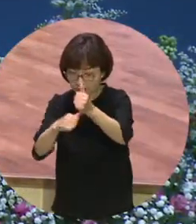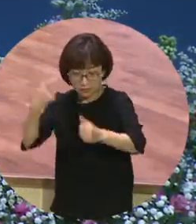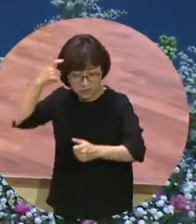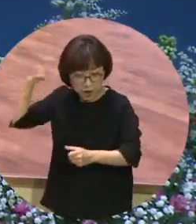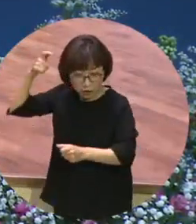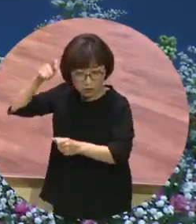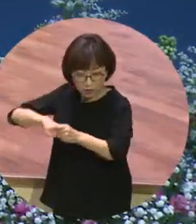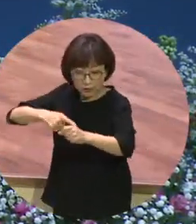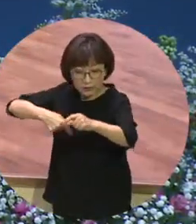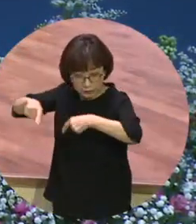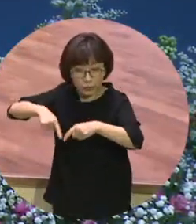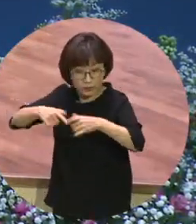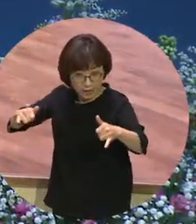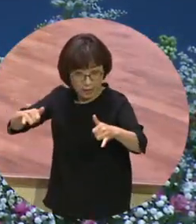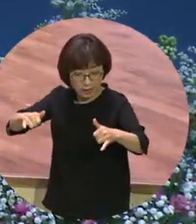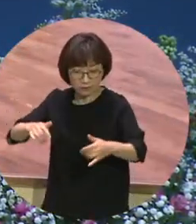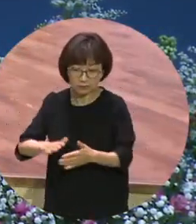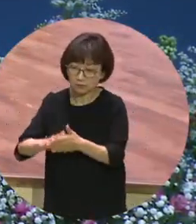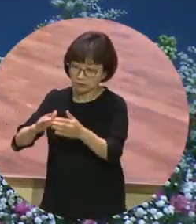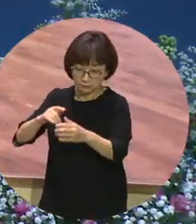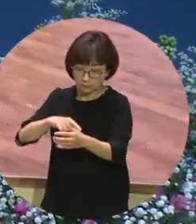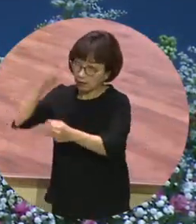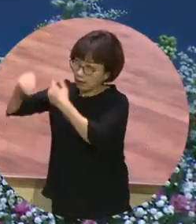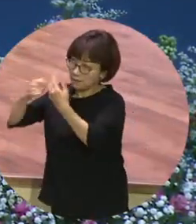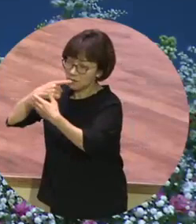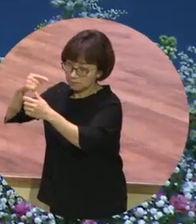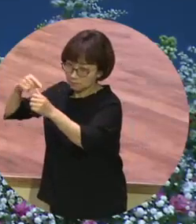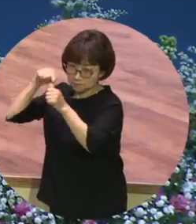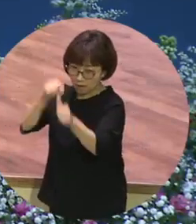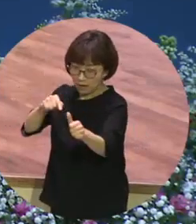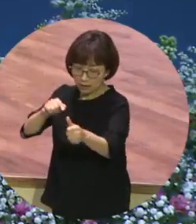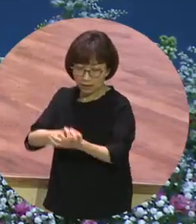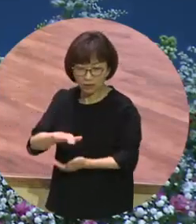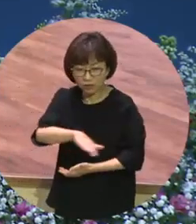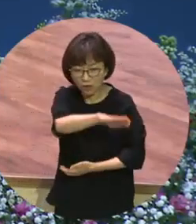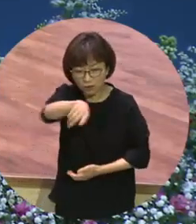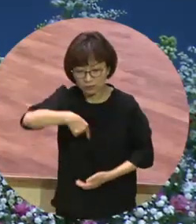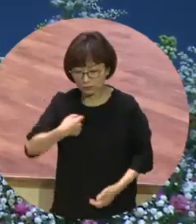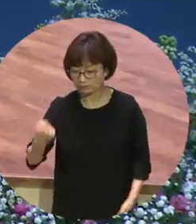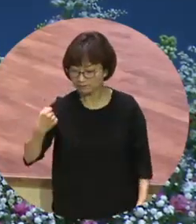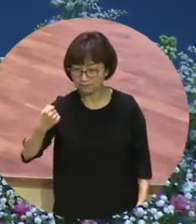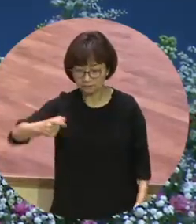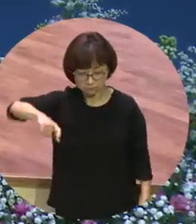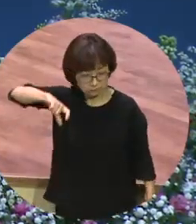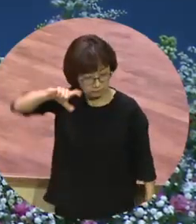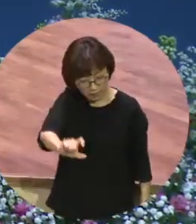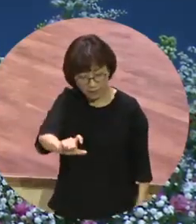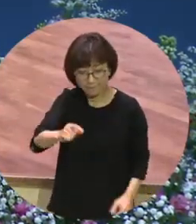향해서 반복으로 말씀합니다. 스스로 굳세게 할지어다.